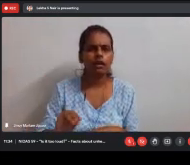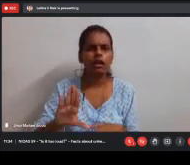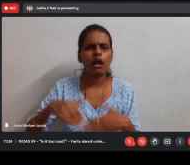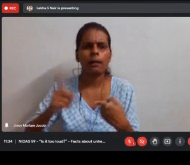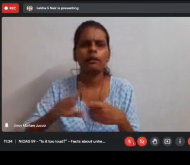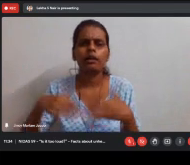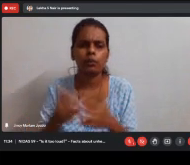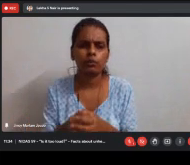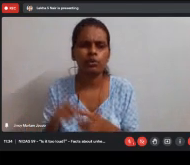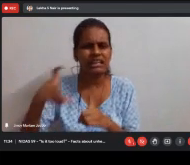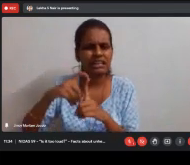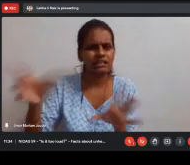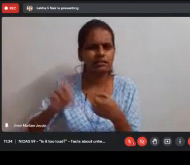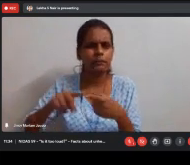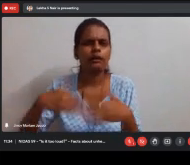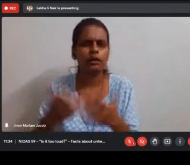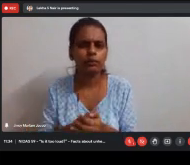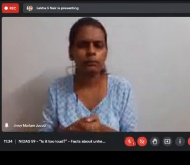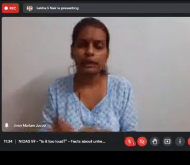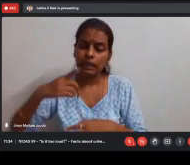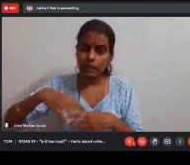ഇതെല്ലാം കേൾക്കാതെയാകും.